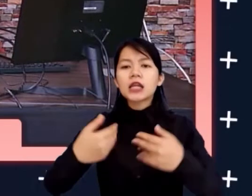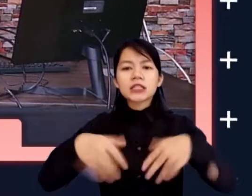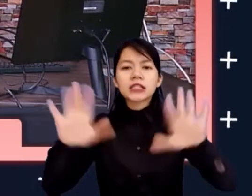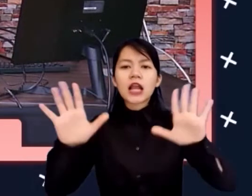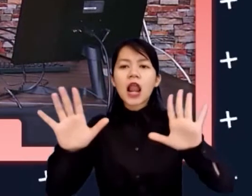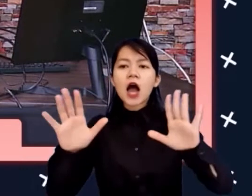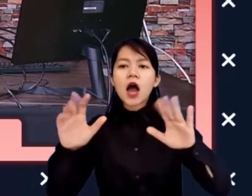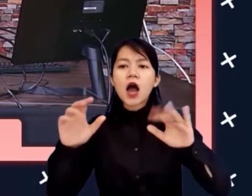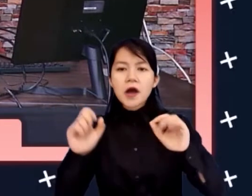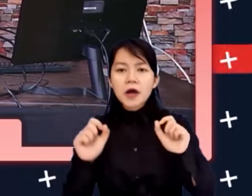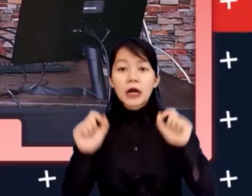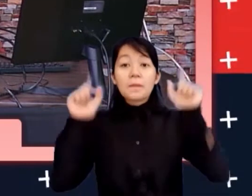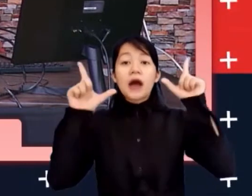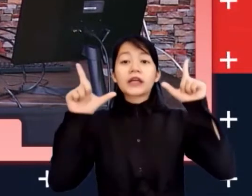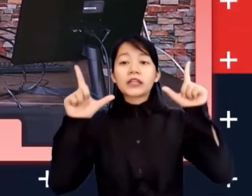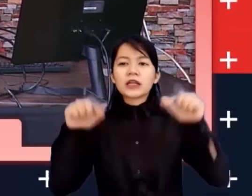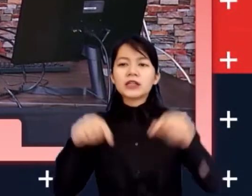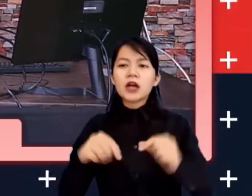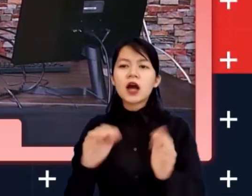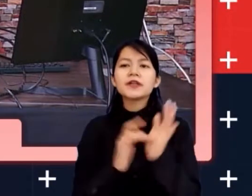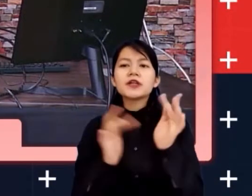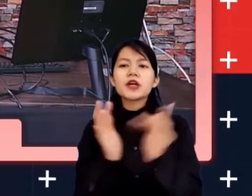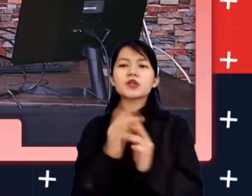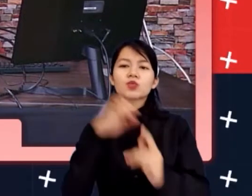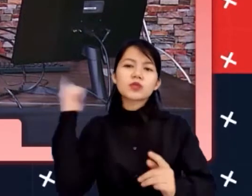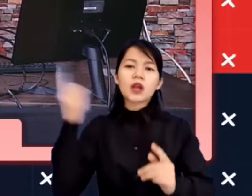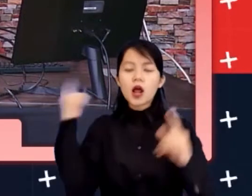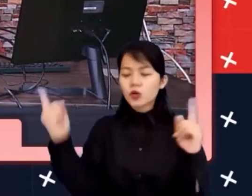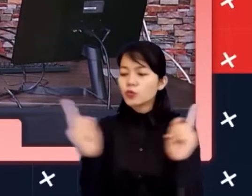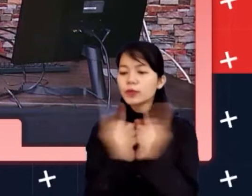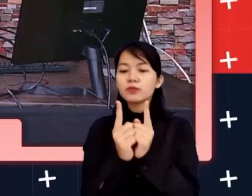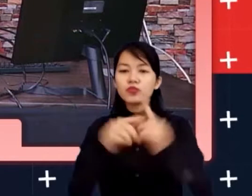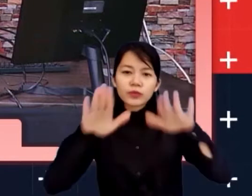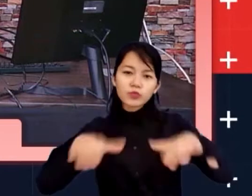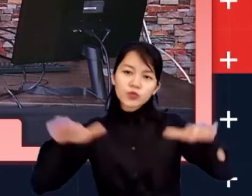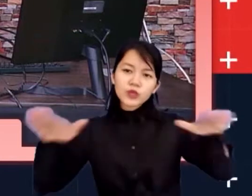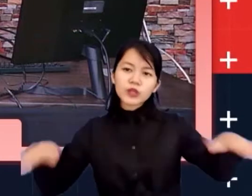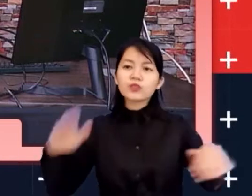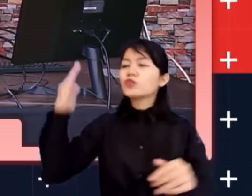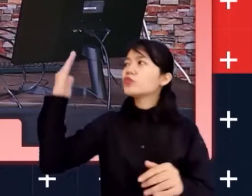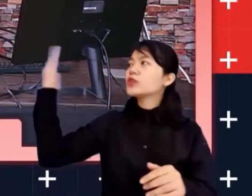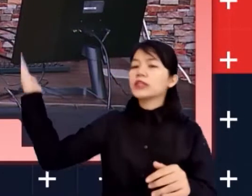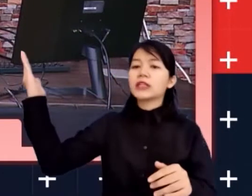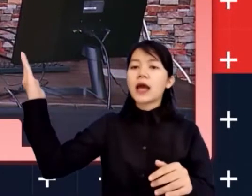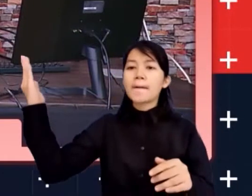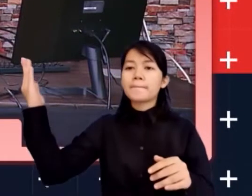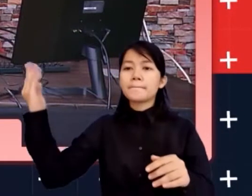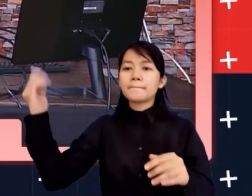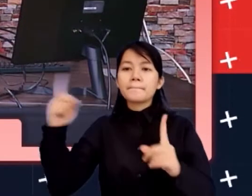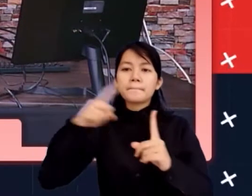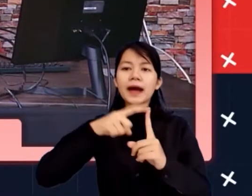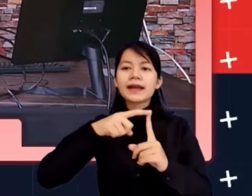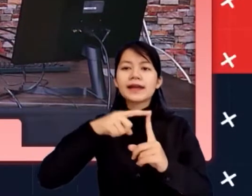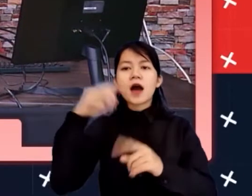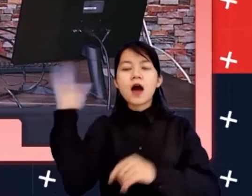murid-muridnya pada hari pertama, yaitu hari Minggu, tidak pada hari Sabat. Dan ini dijadikan dasar